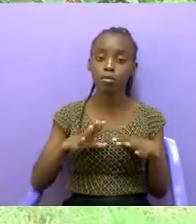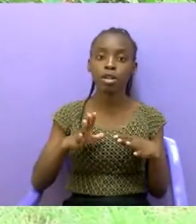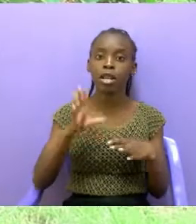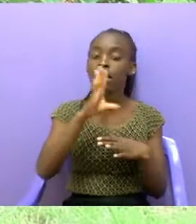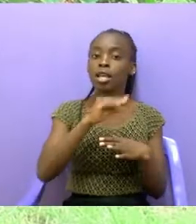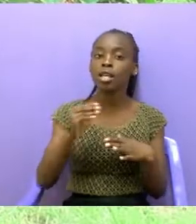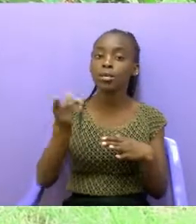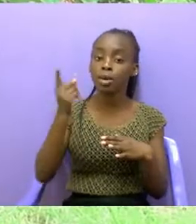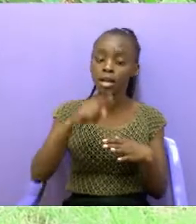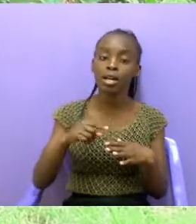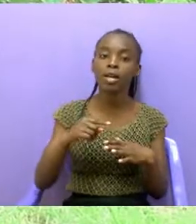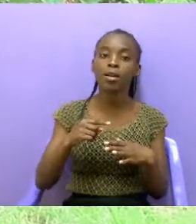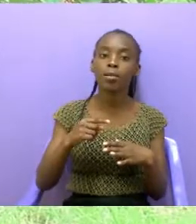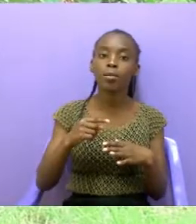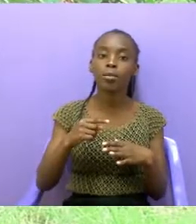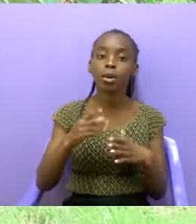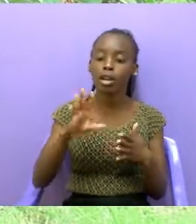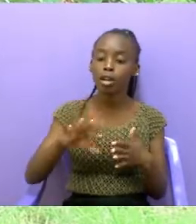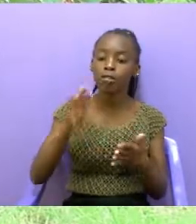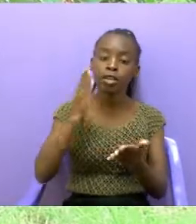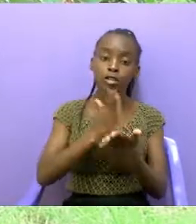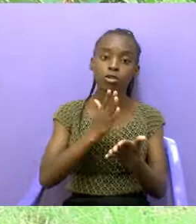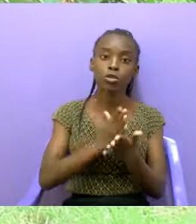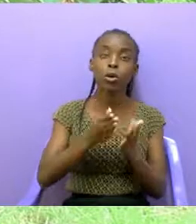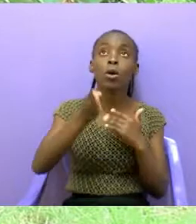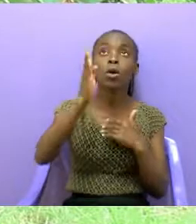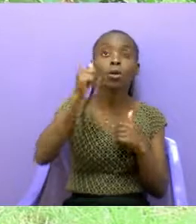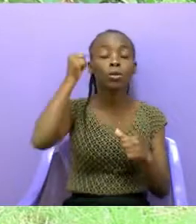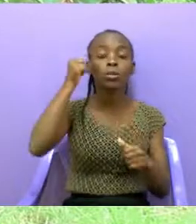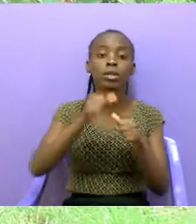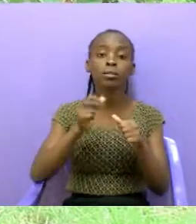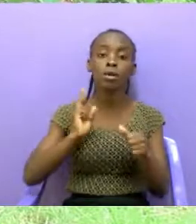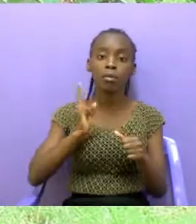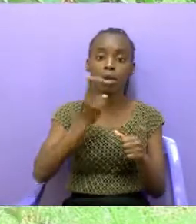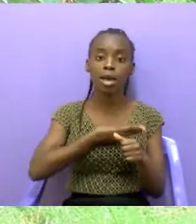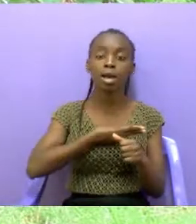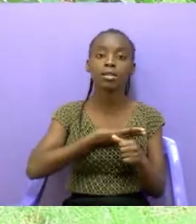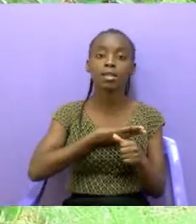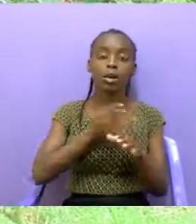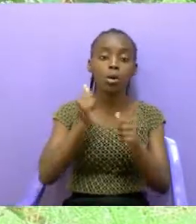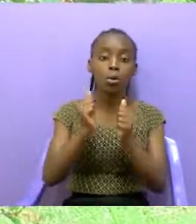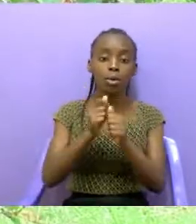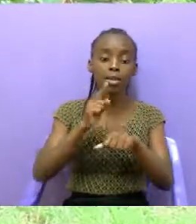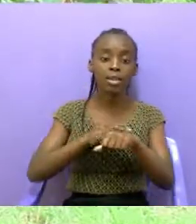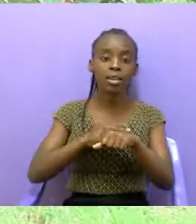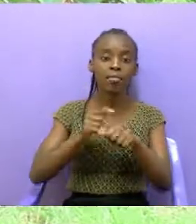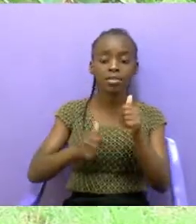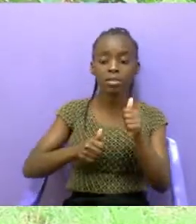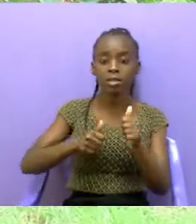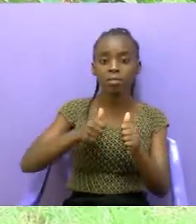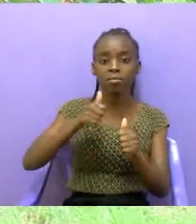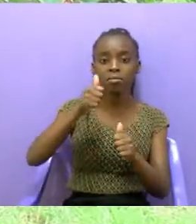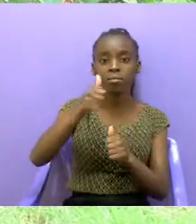ni kweli. Na Mungu atatukumbuka. Hii ni ya muda tu na itapita. Kuna jambo moja ninapomalizia ili